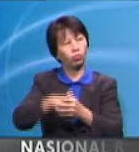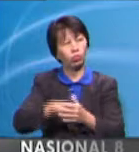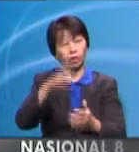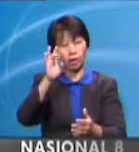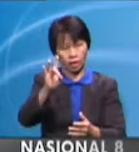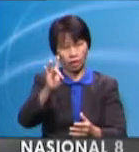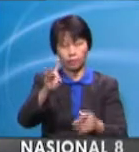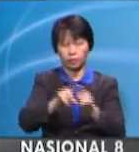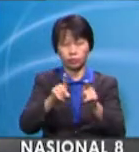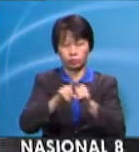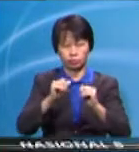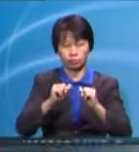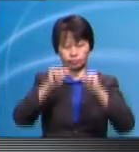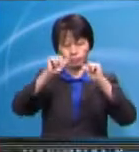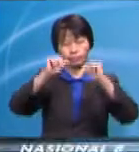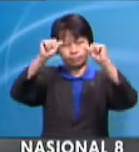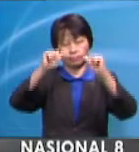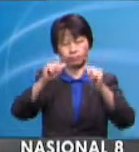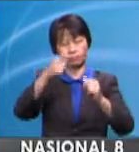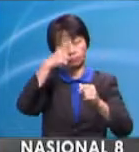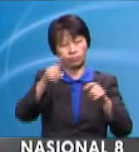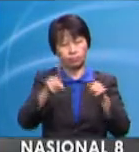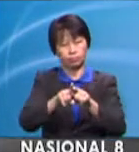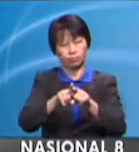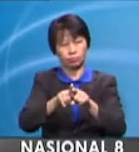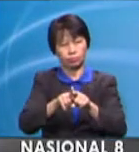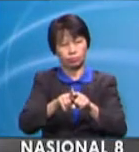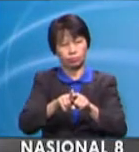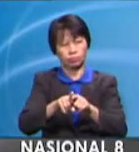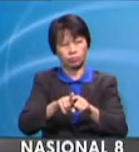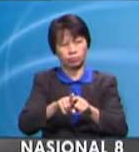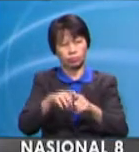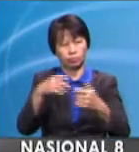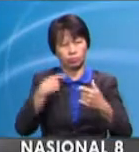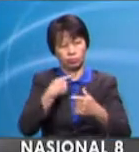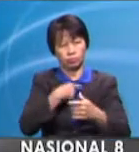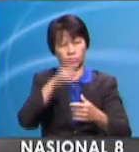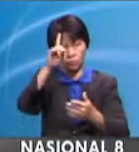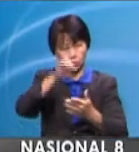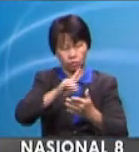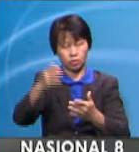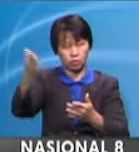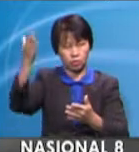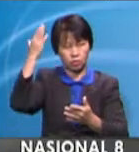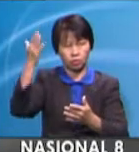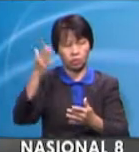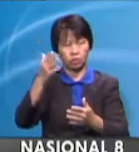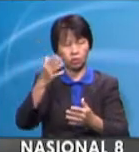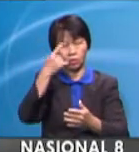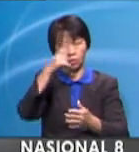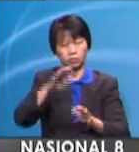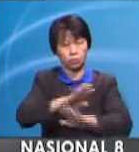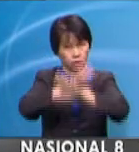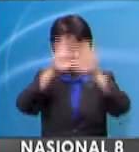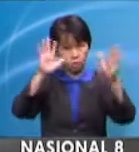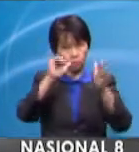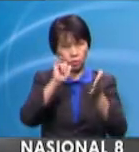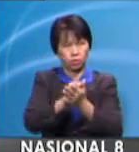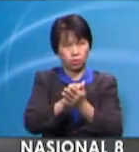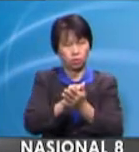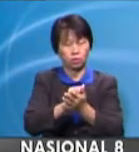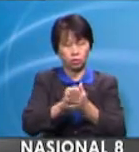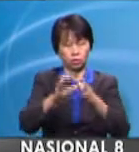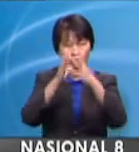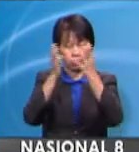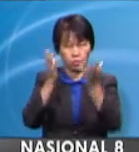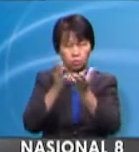as as the update that was given just over a week and a half ago Made very clear that theyve gone on Global